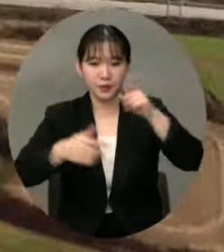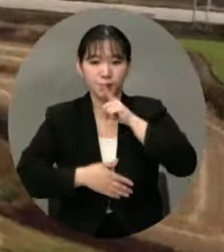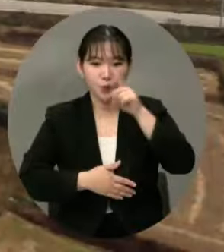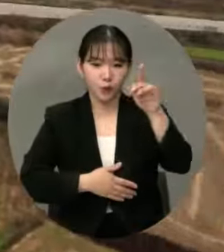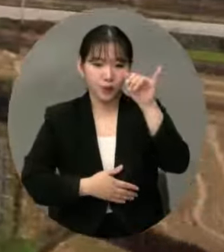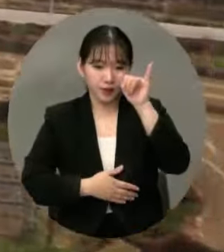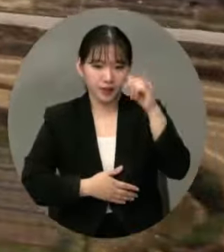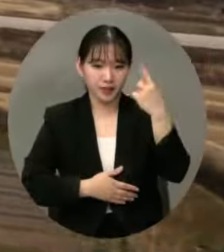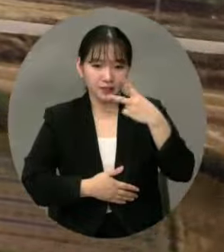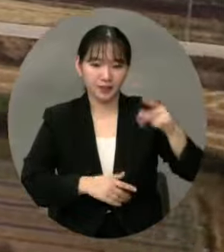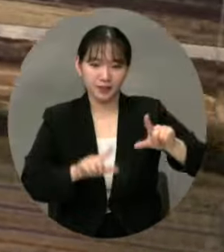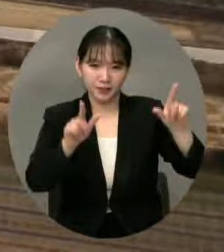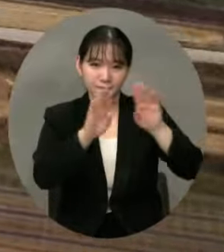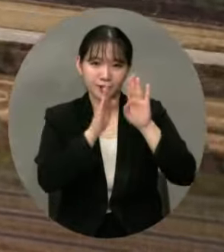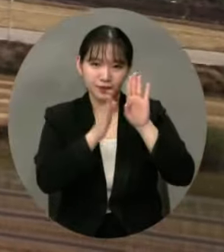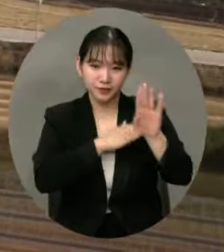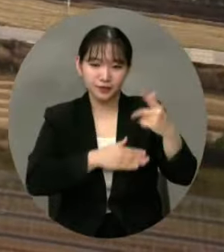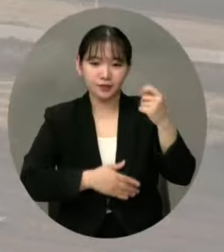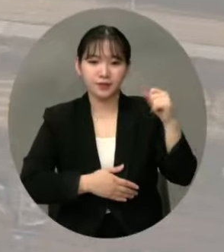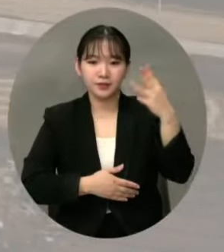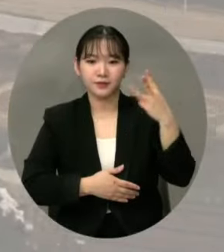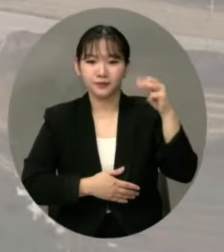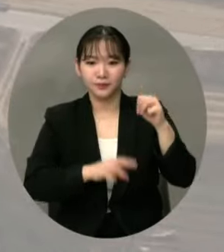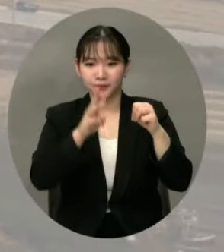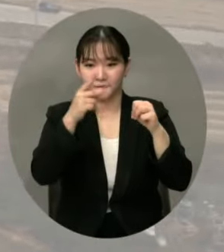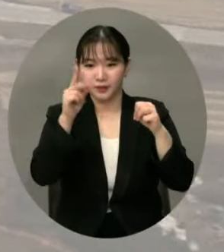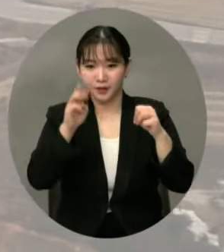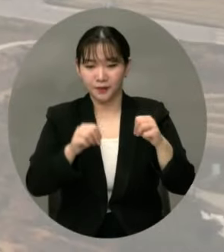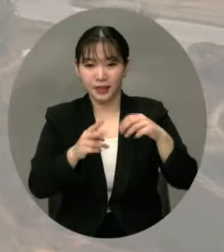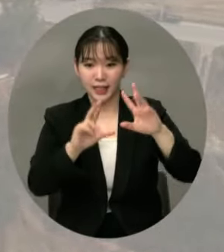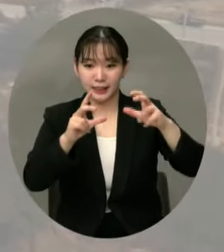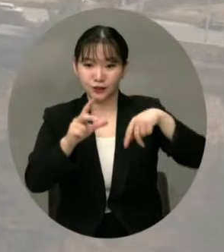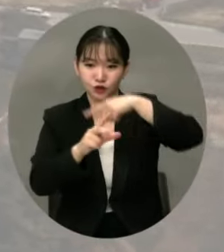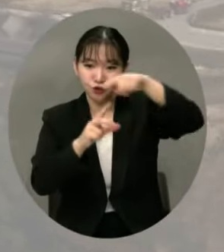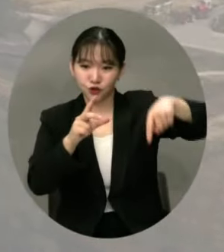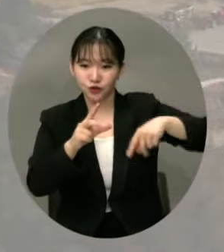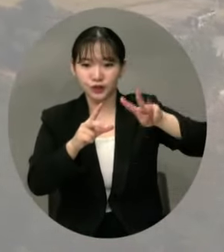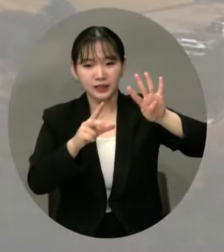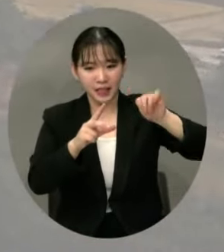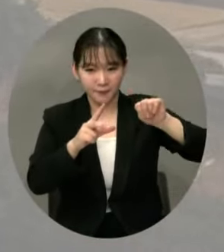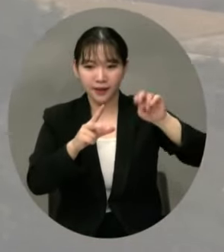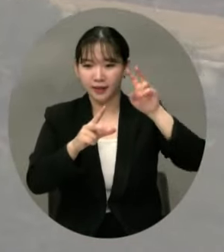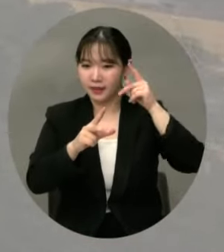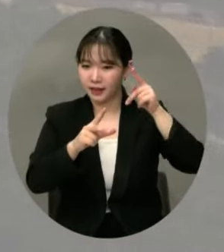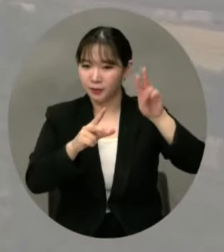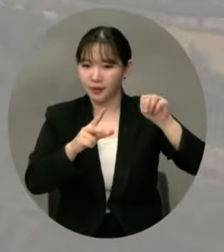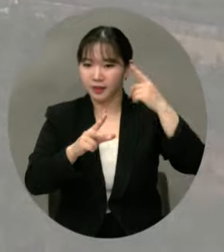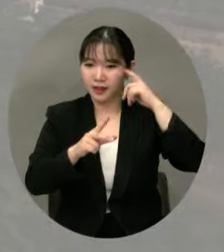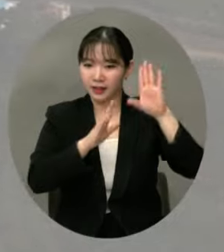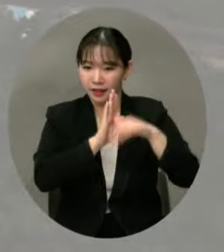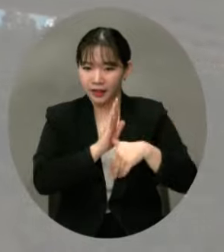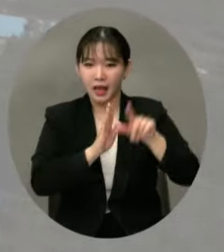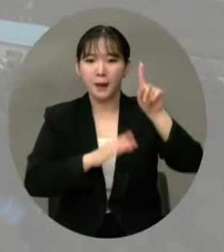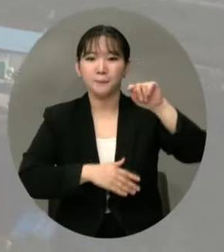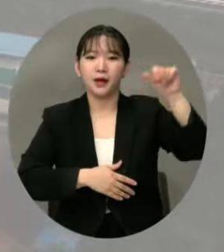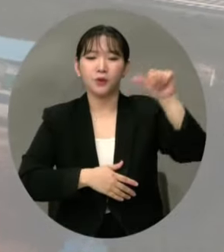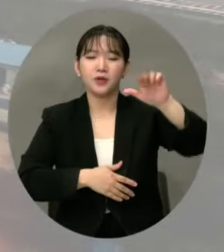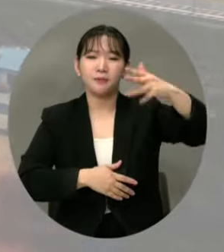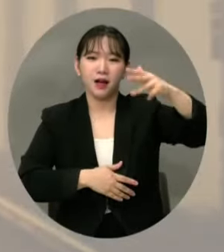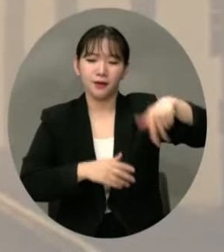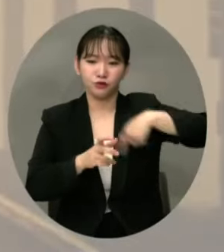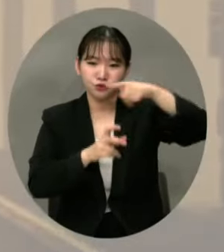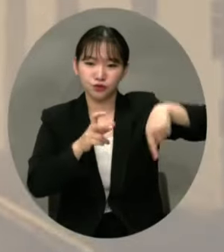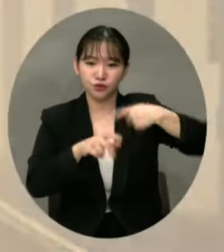있습니다. 2004년 개통 이후 6억 3천만 킬로미터, 지구 둘레를 약 4만 킬로미터로 잡았을 때 지구를 1만 5,800 바퀴를 도는 것과